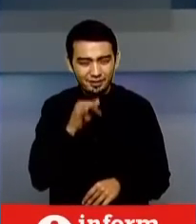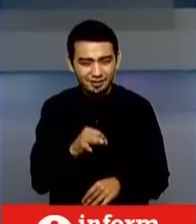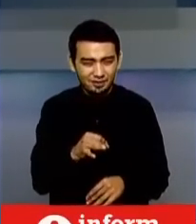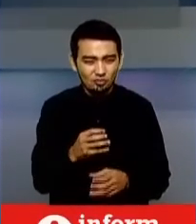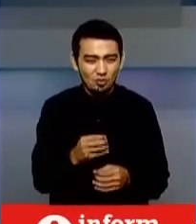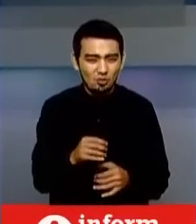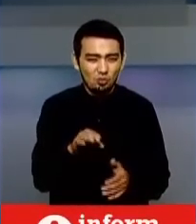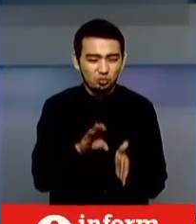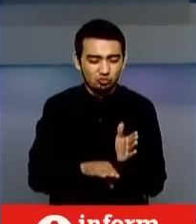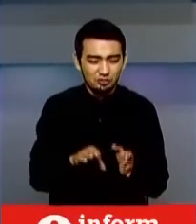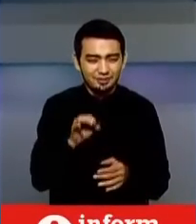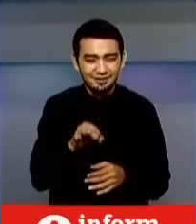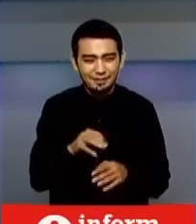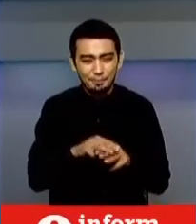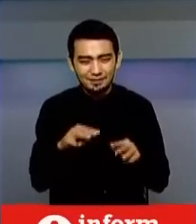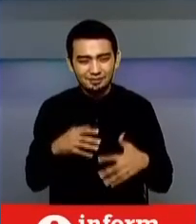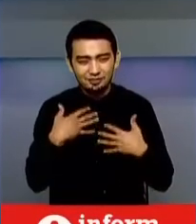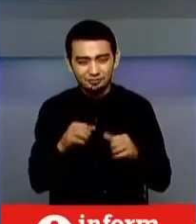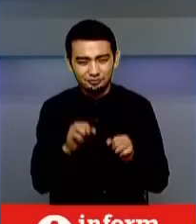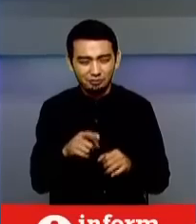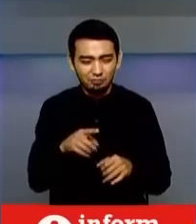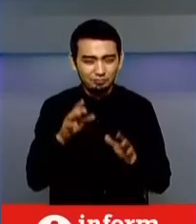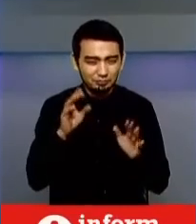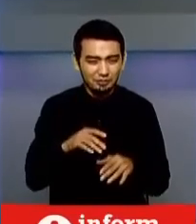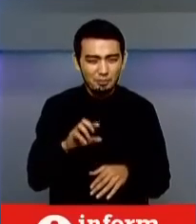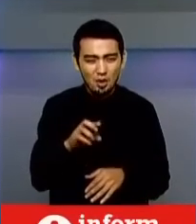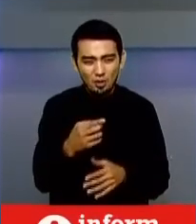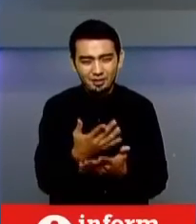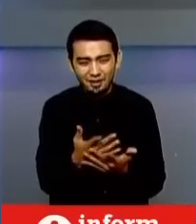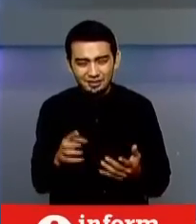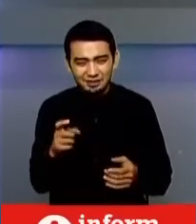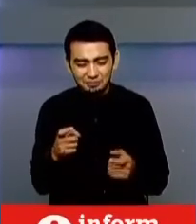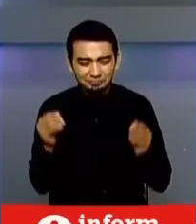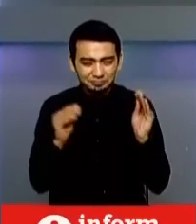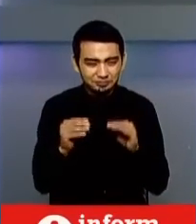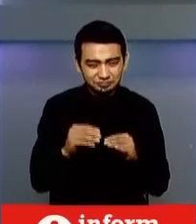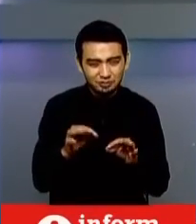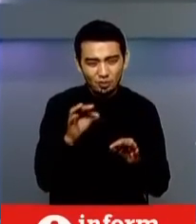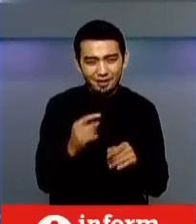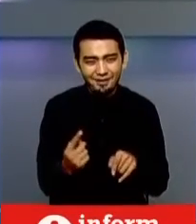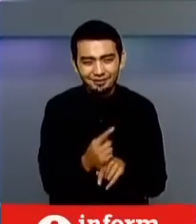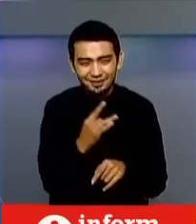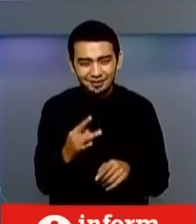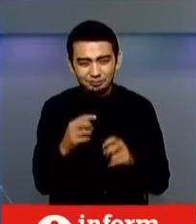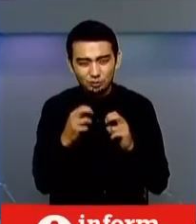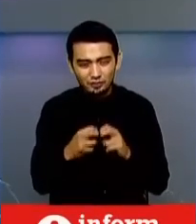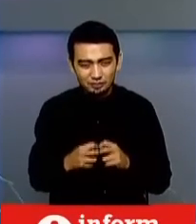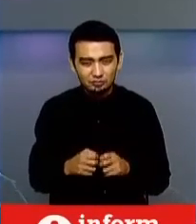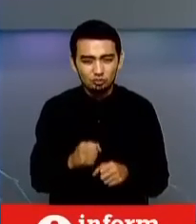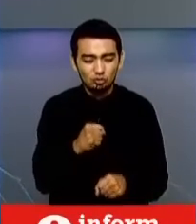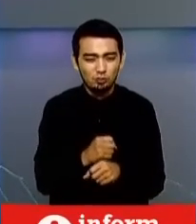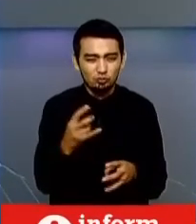сарапшылар Денсаулық сақтау министрлігі бұл мәселеге ден қойып, биологиялық қоспаларды қолдану жүйесін бір ретке келтіретін кез келді